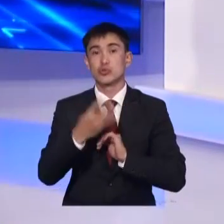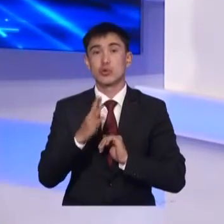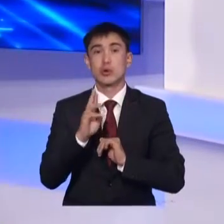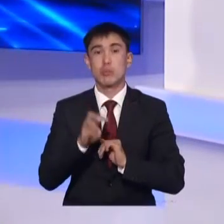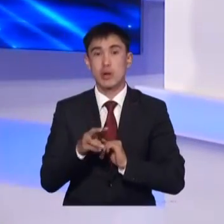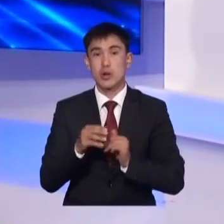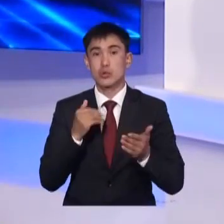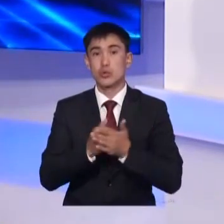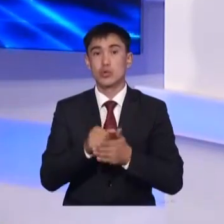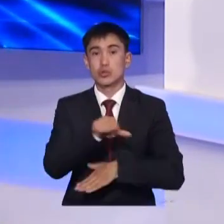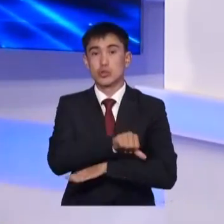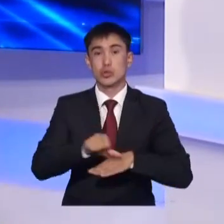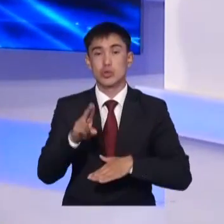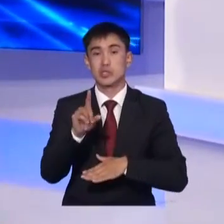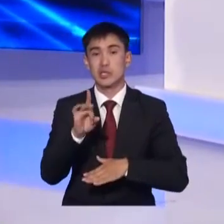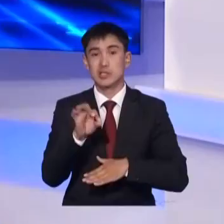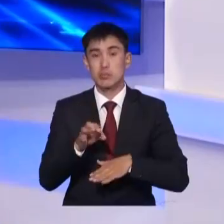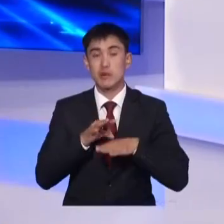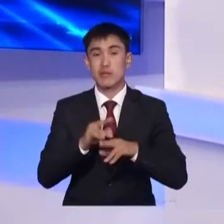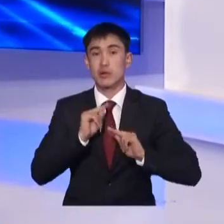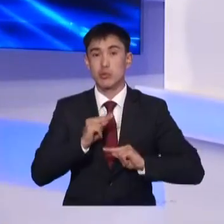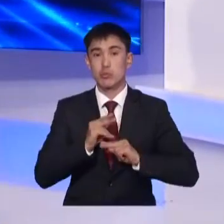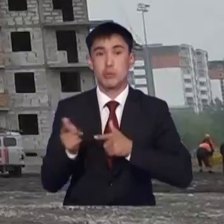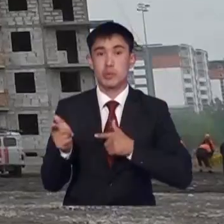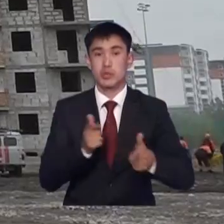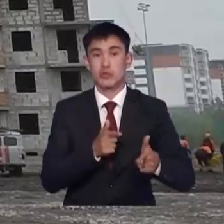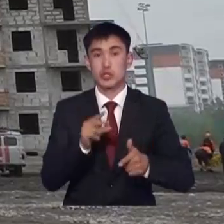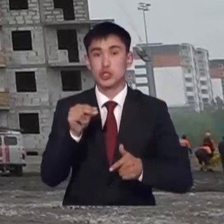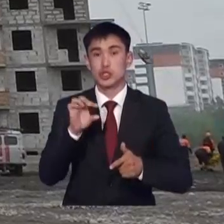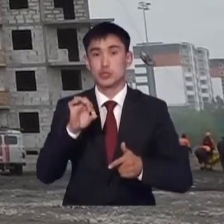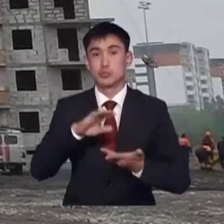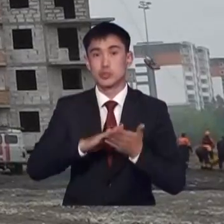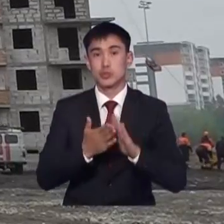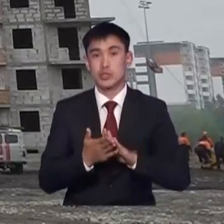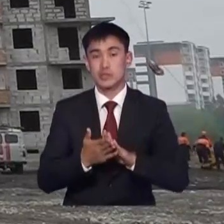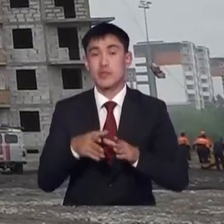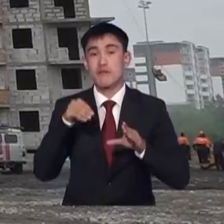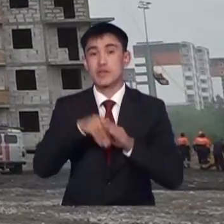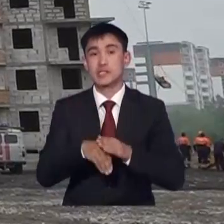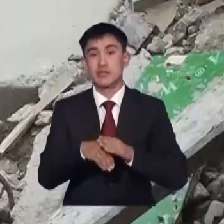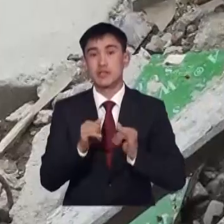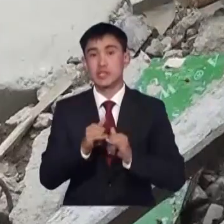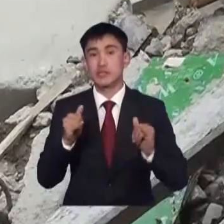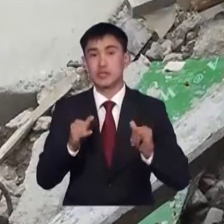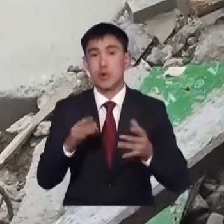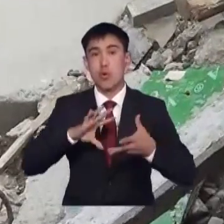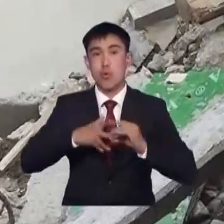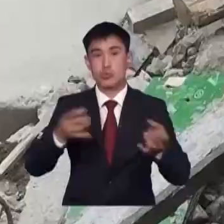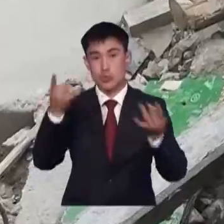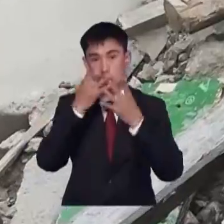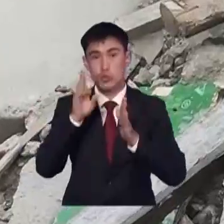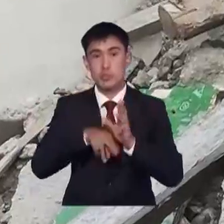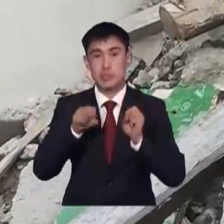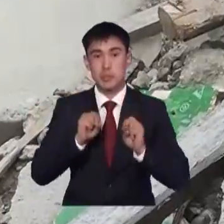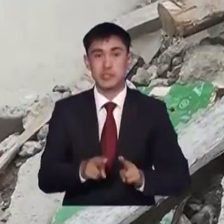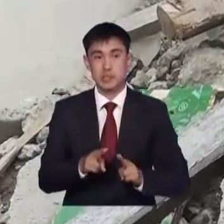км до территории зайсана провели работу по подготовке к чрезвычайным ситуациям и внесли свой вклад в развитие общей культуры